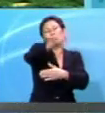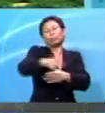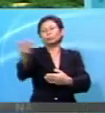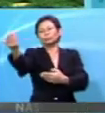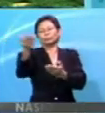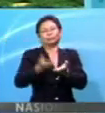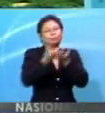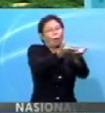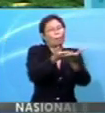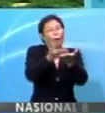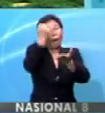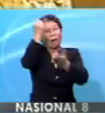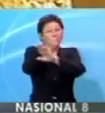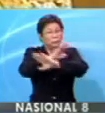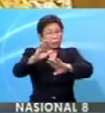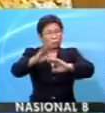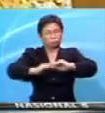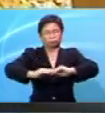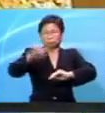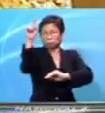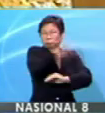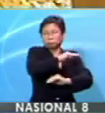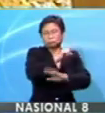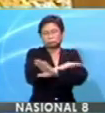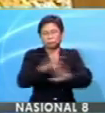pendapat namun jangan sehingga melampaui